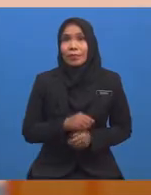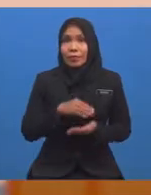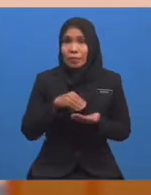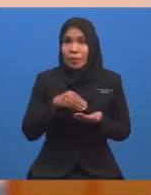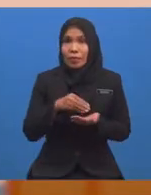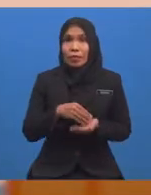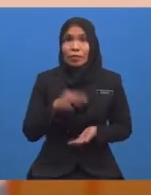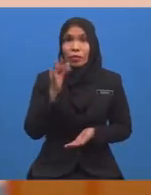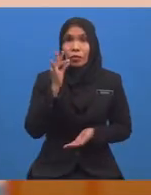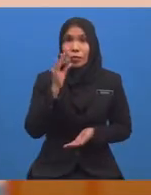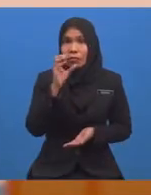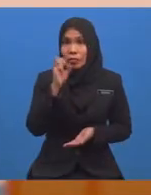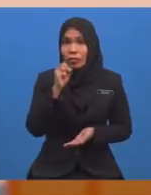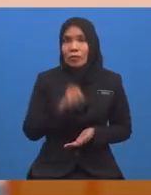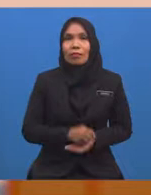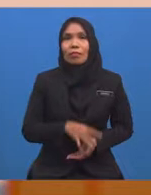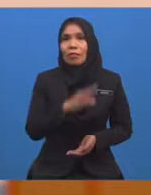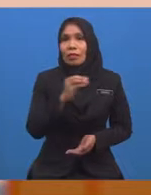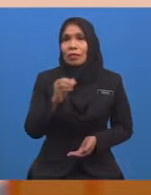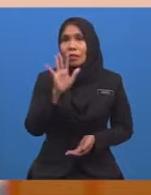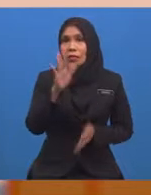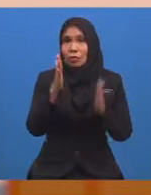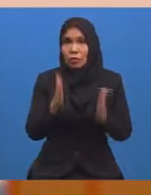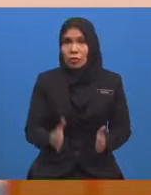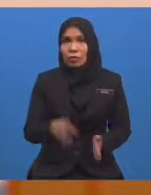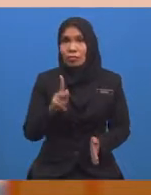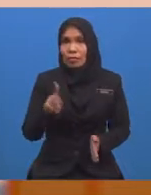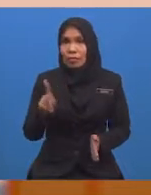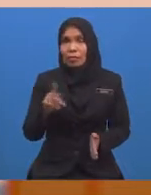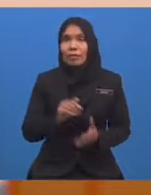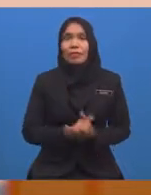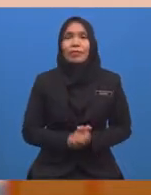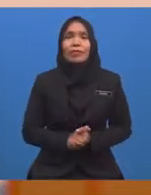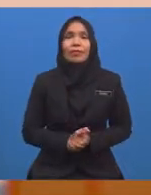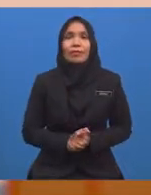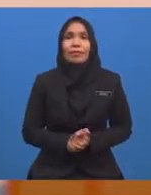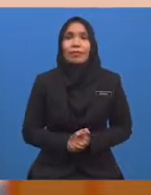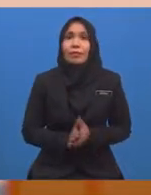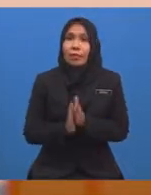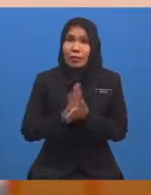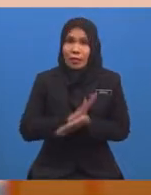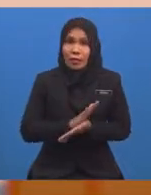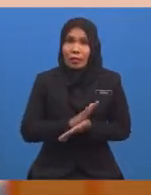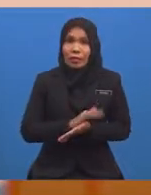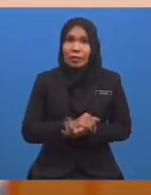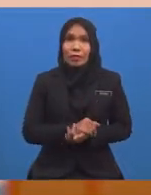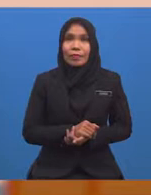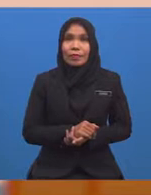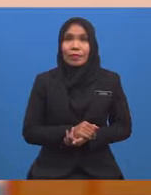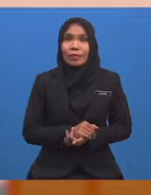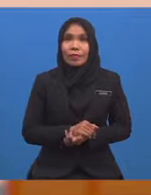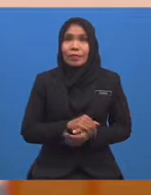Hai pesannya kepada murid-murid yang dapat jawaban yang betul